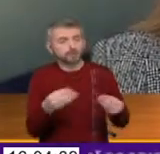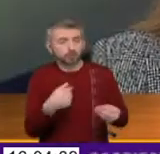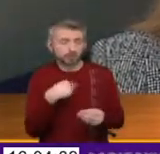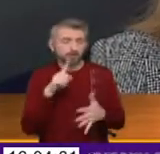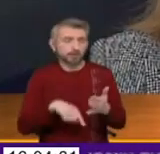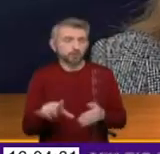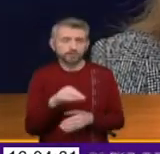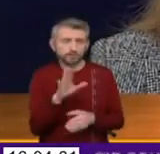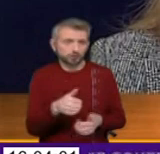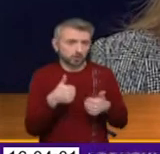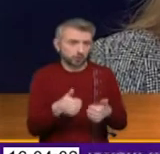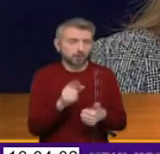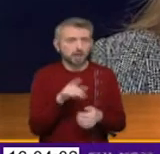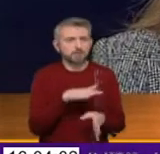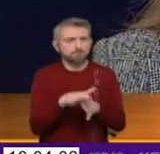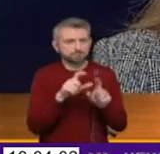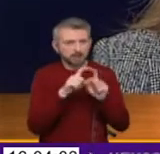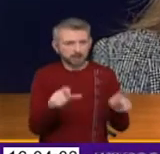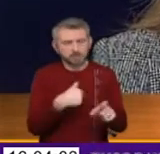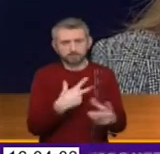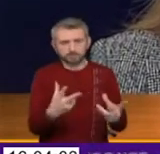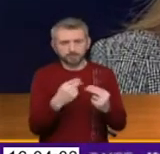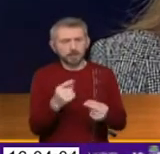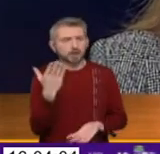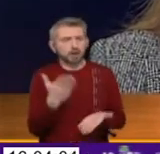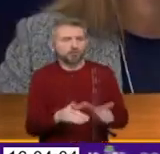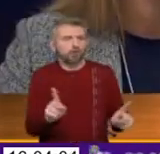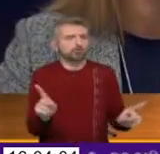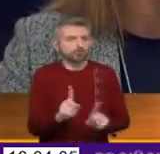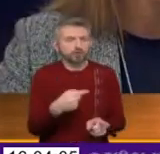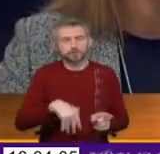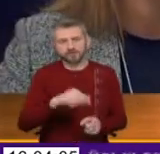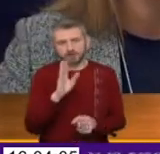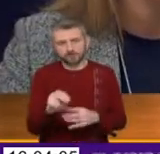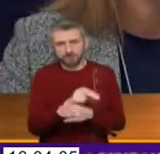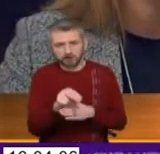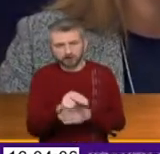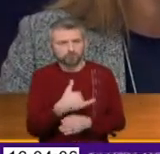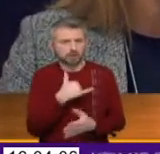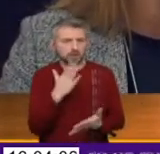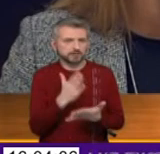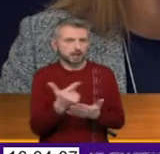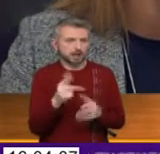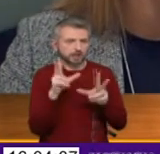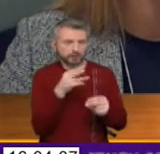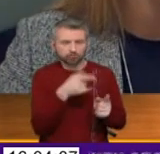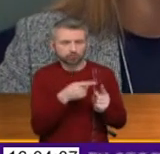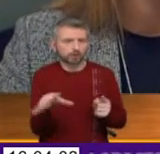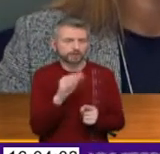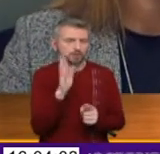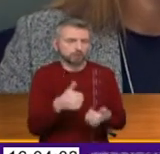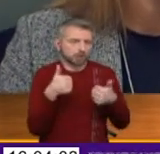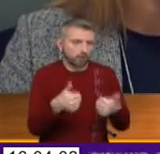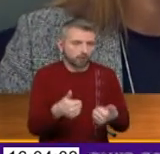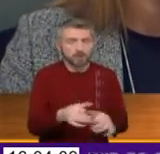впевнена, що все буде добре, але підрядник мене запевнив, що якщо щось, ми все виправимо, у нас там є гарантійні строки, все буде добре. Ну